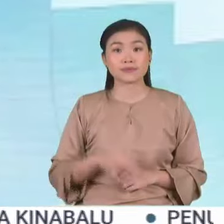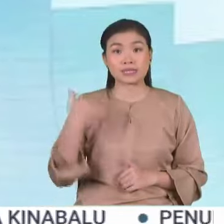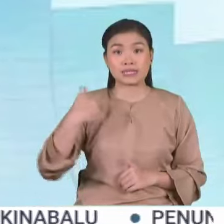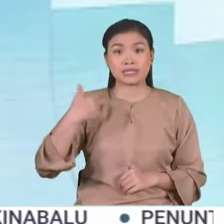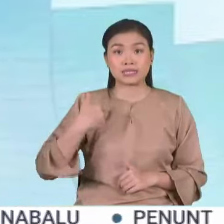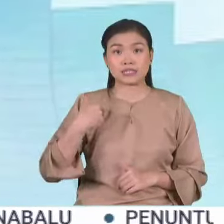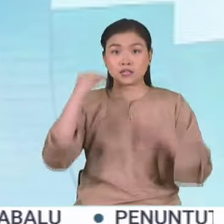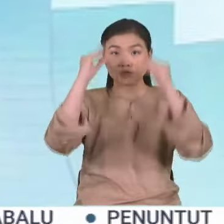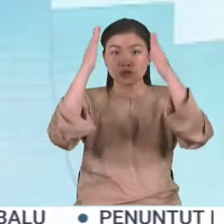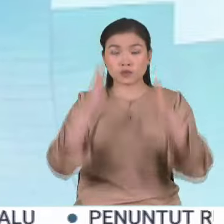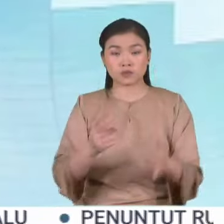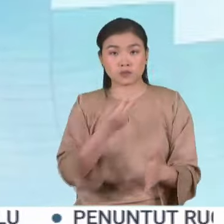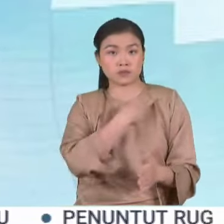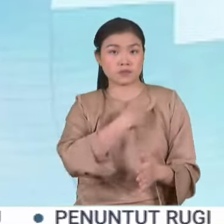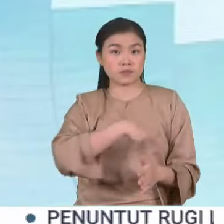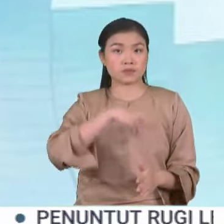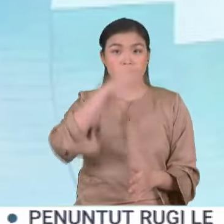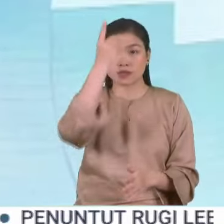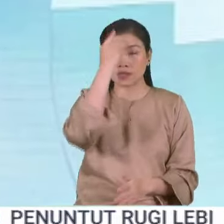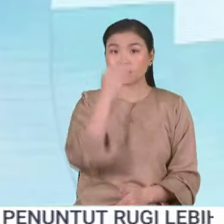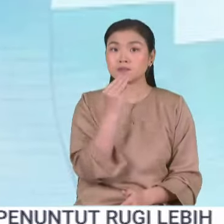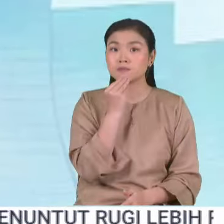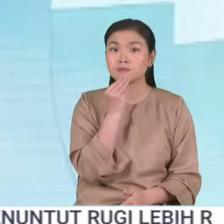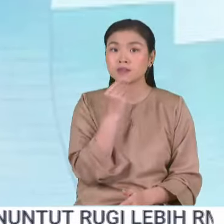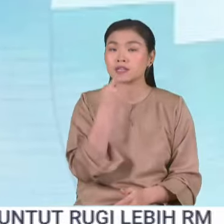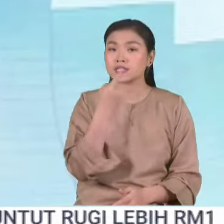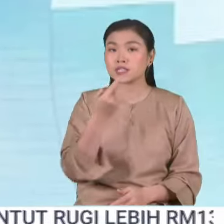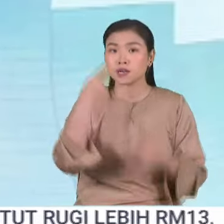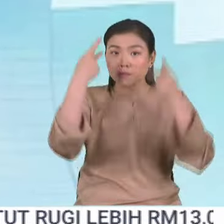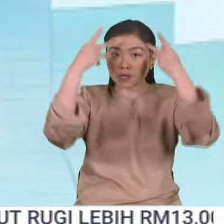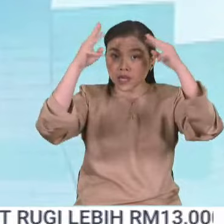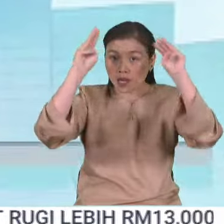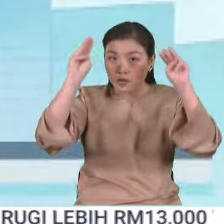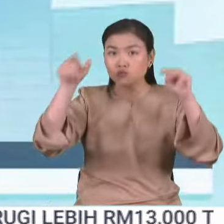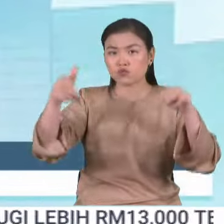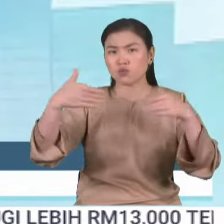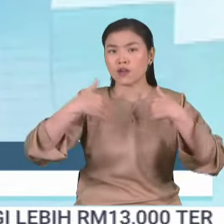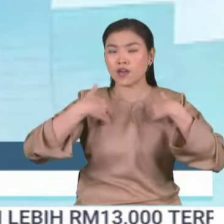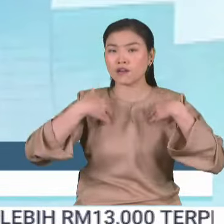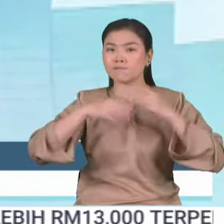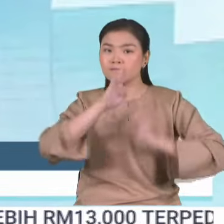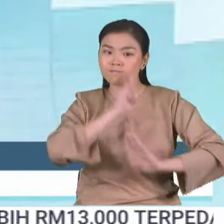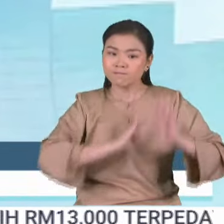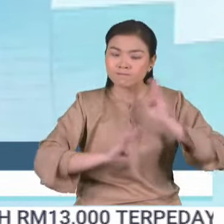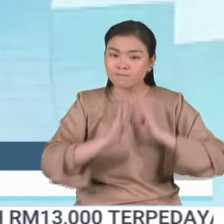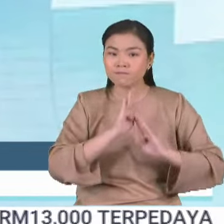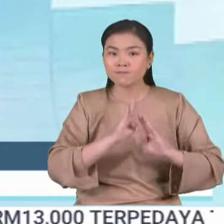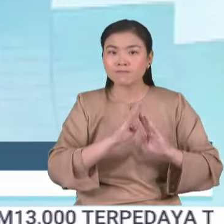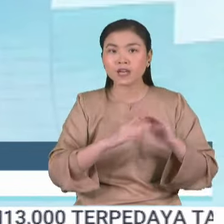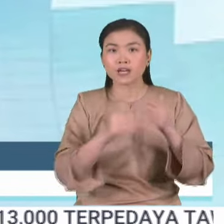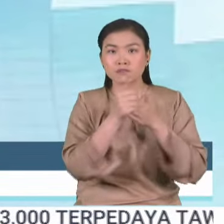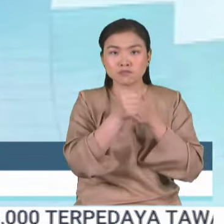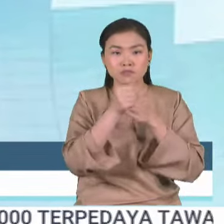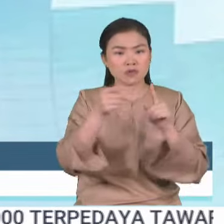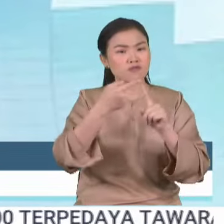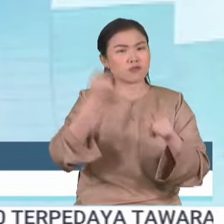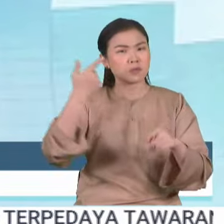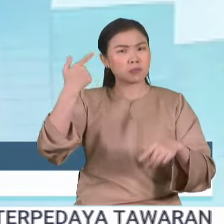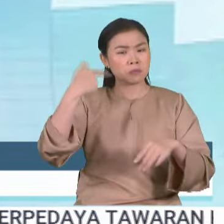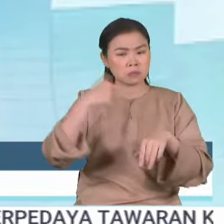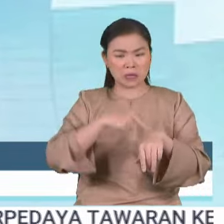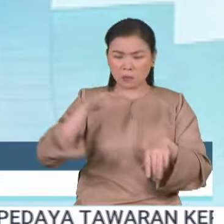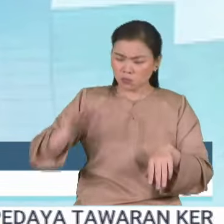Bekas guru agama kepada Datuk Seri Anwar Ibrahim menyifatkan Perdana Menteri Malaysia ke-10 itu mempunyai ciri-ciri sebagai pemimpin sejak kanak-kanak